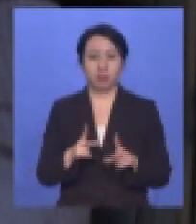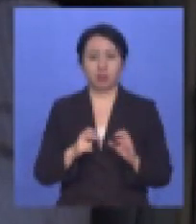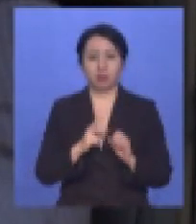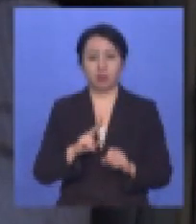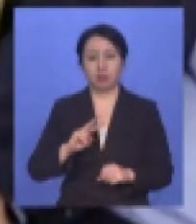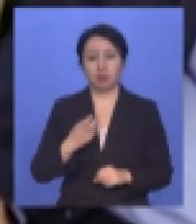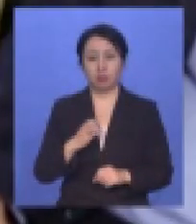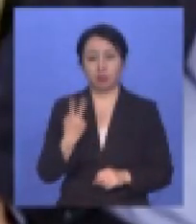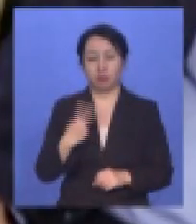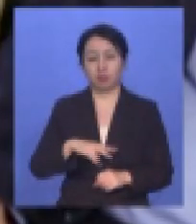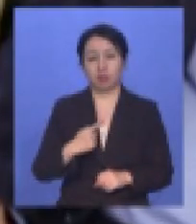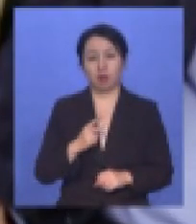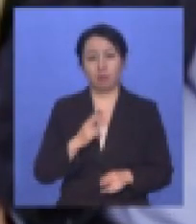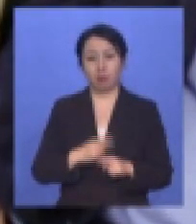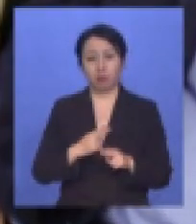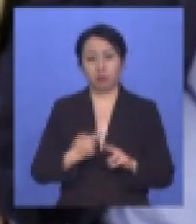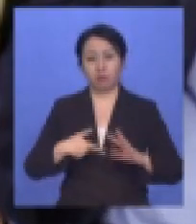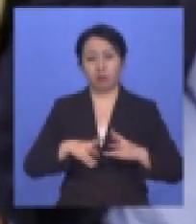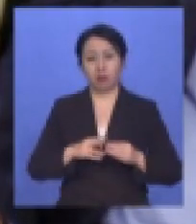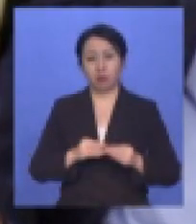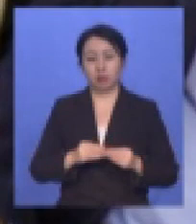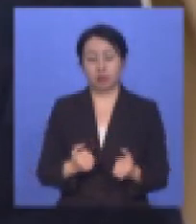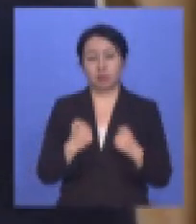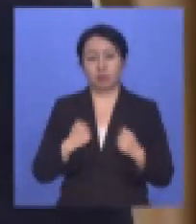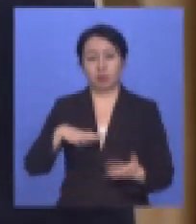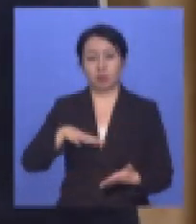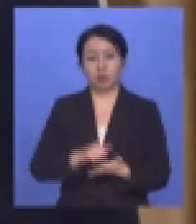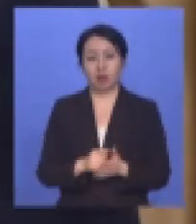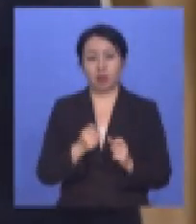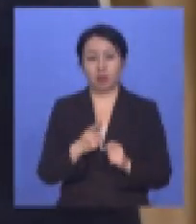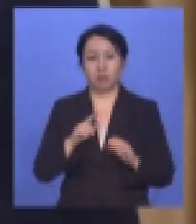12 серебряных и 21 бронзовая. В итоговом зачете спортсмены заняли